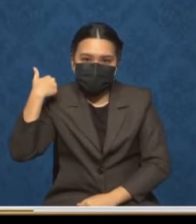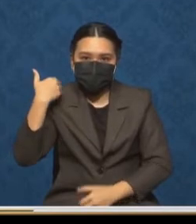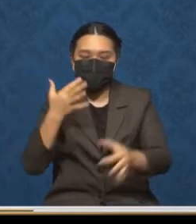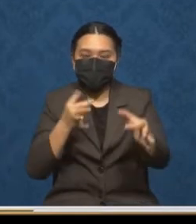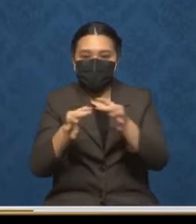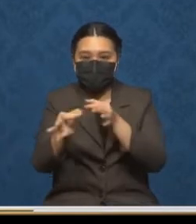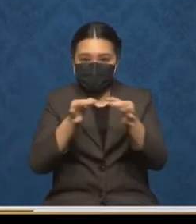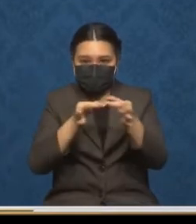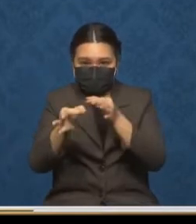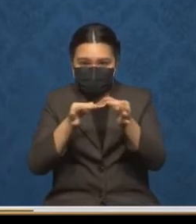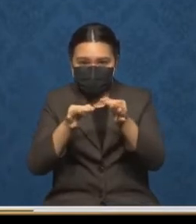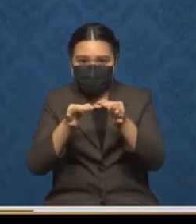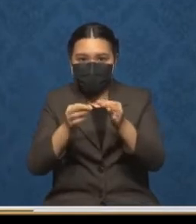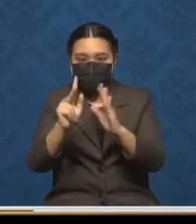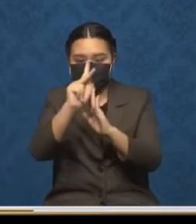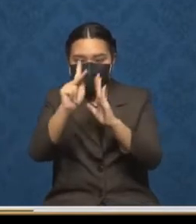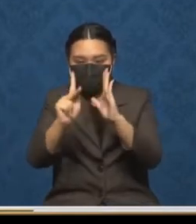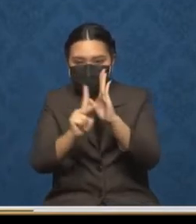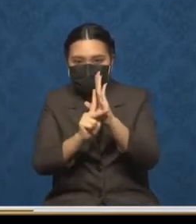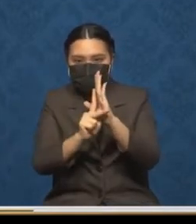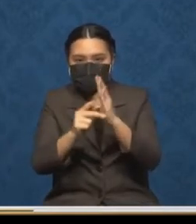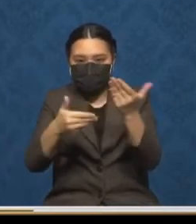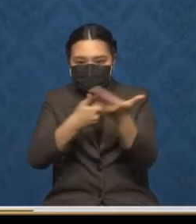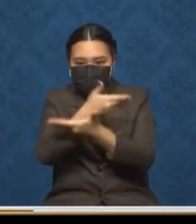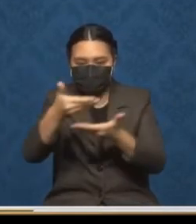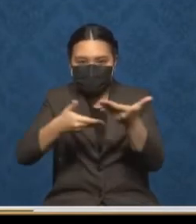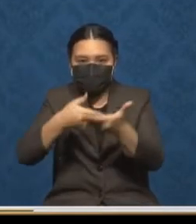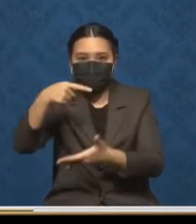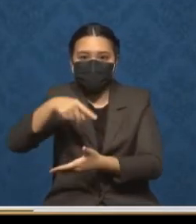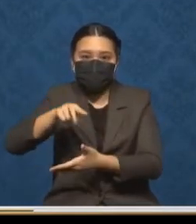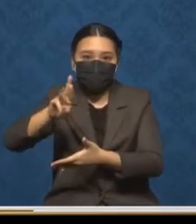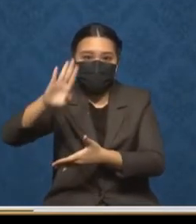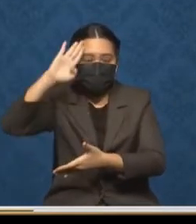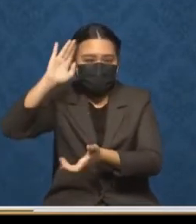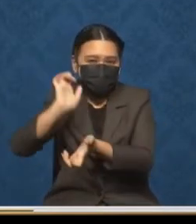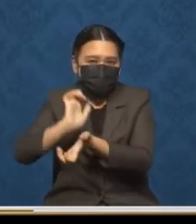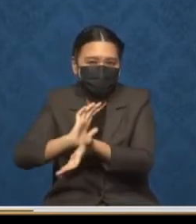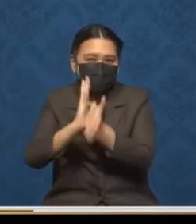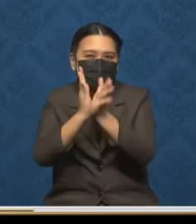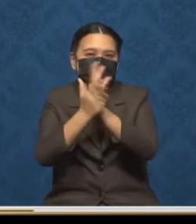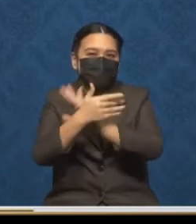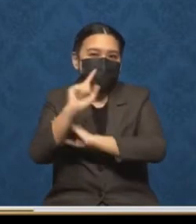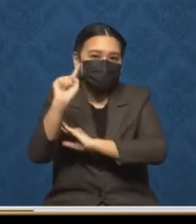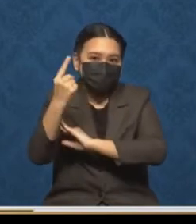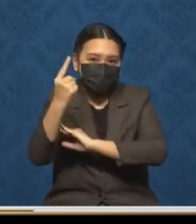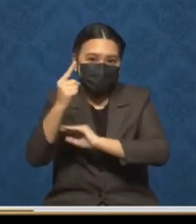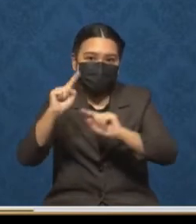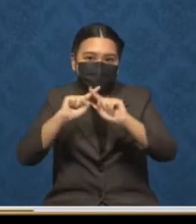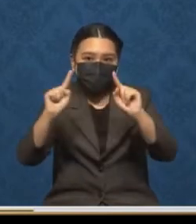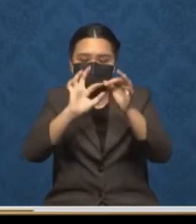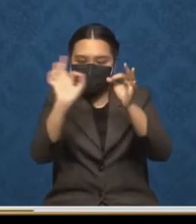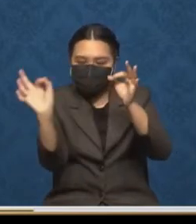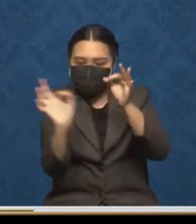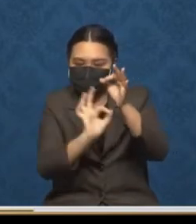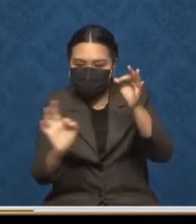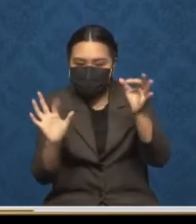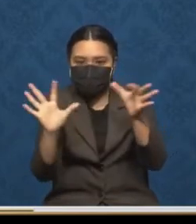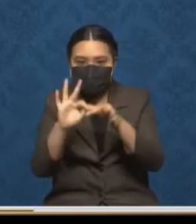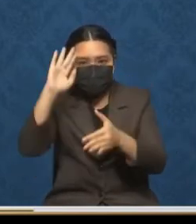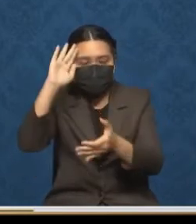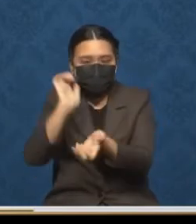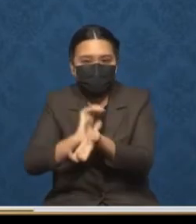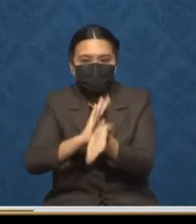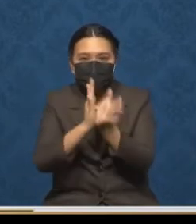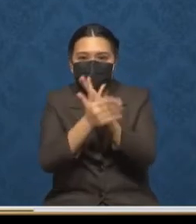พรายและเทกพี่ยา prospect พ. ปฏิรูปตำรวจแต่ว่าในเอหาของการปฏิรตำรวจนั้